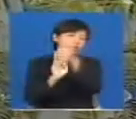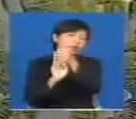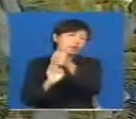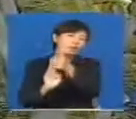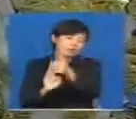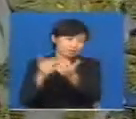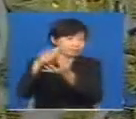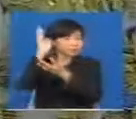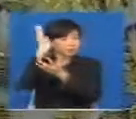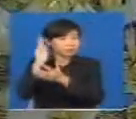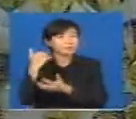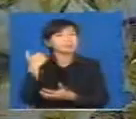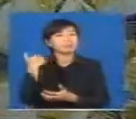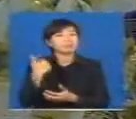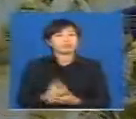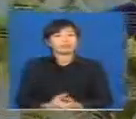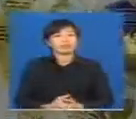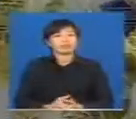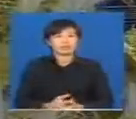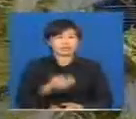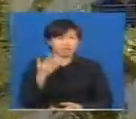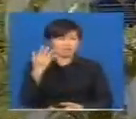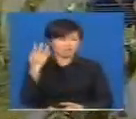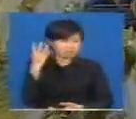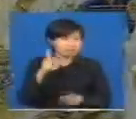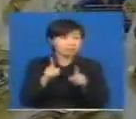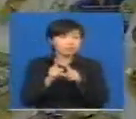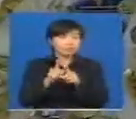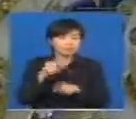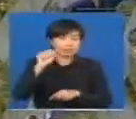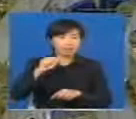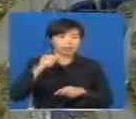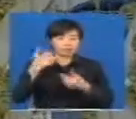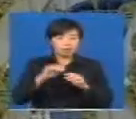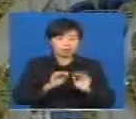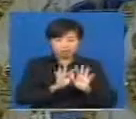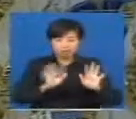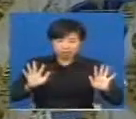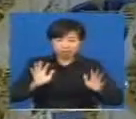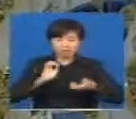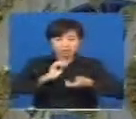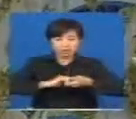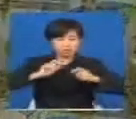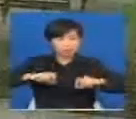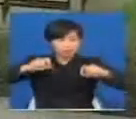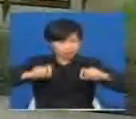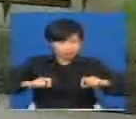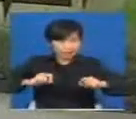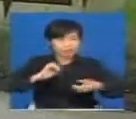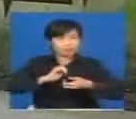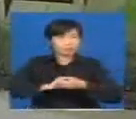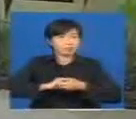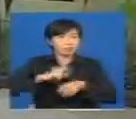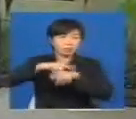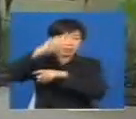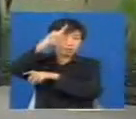จะทั้งวันเลย ครับแล้วก็มีปฏิญญาที่เราคุยกันเมื่อสักครู่ที่ผ่านมาด้วย ก็ประกาศปฏิญญา ครับผม แล้วในช่วงตอนบ่ายเนี่ยนะครับหลายประเทศอย่าง